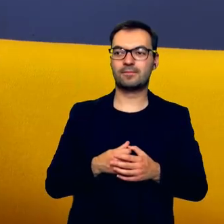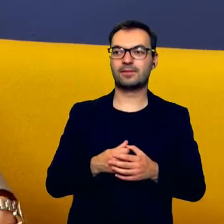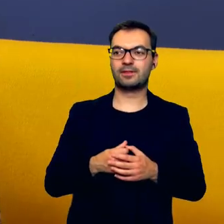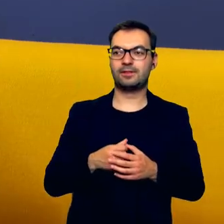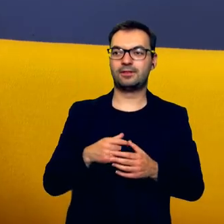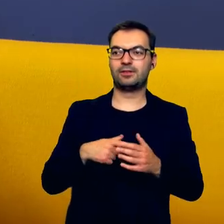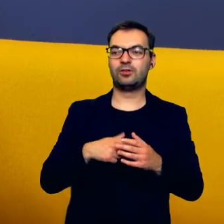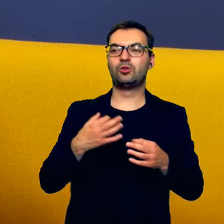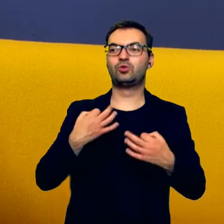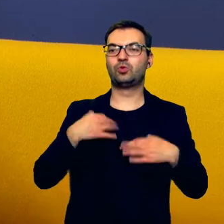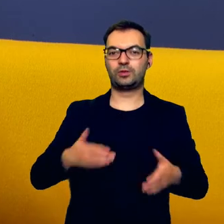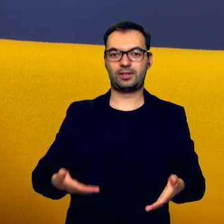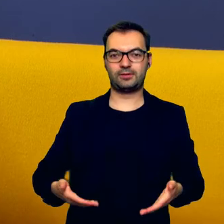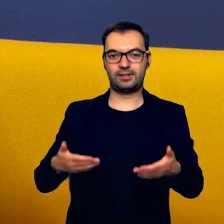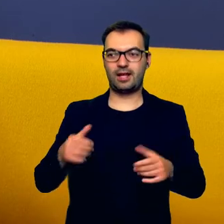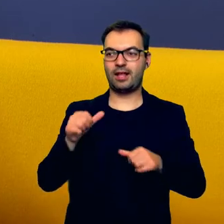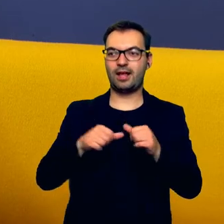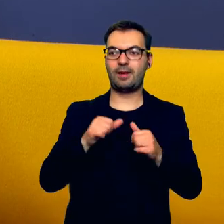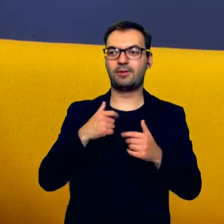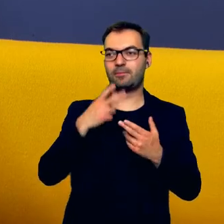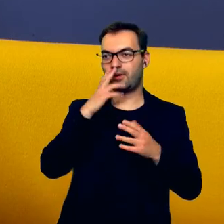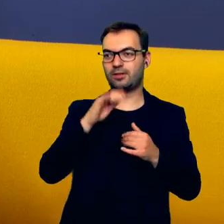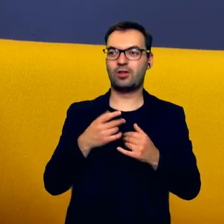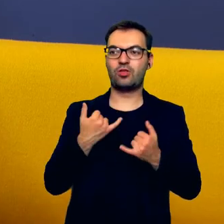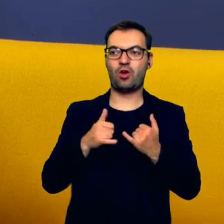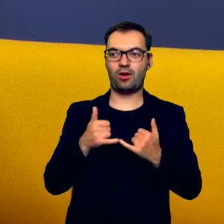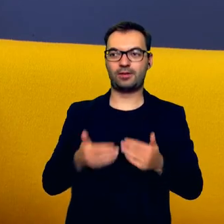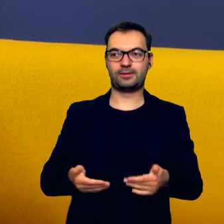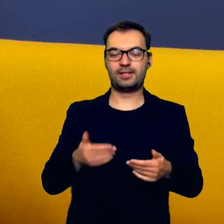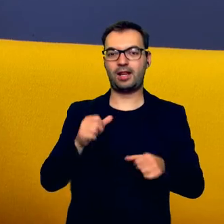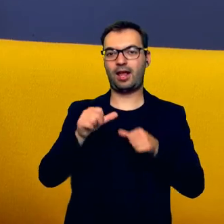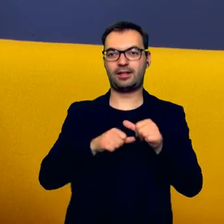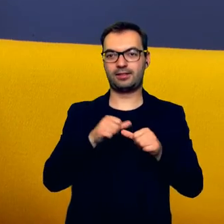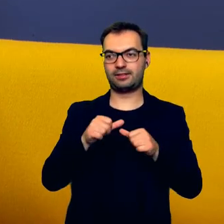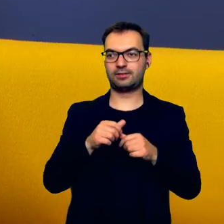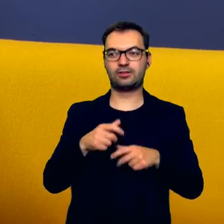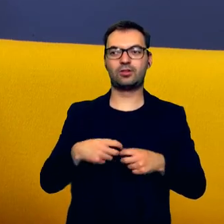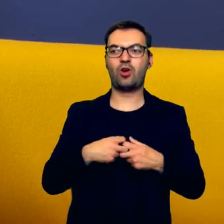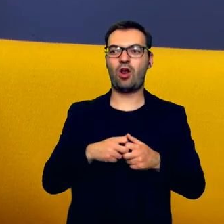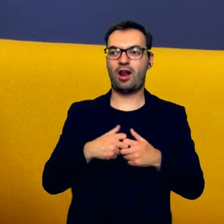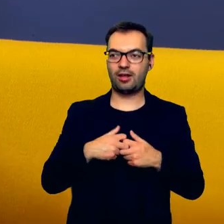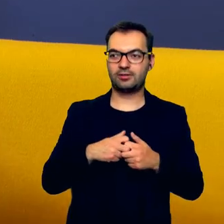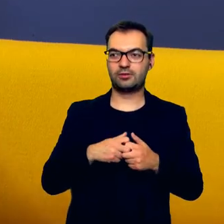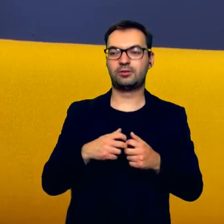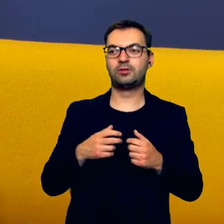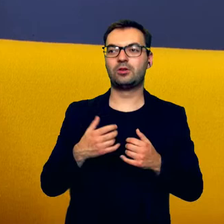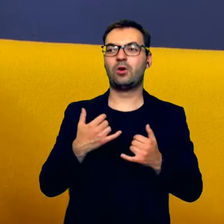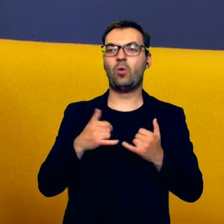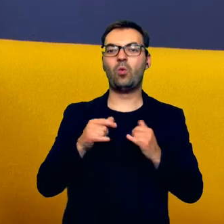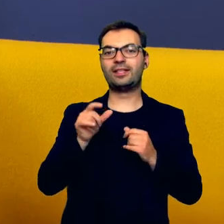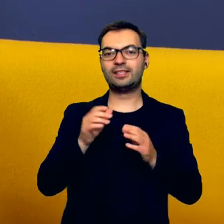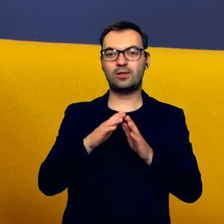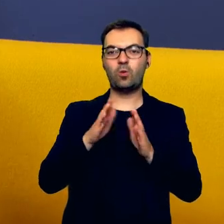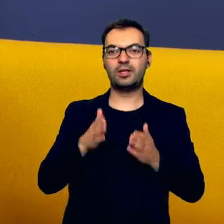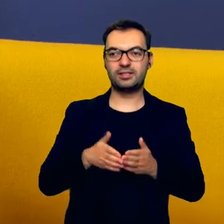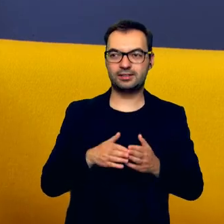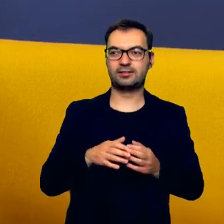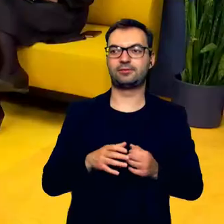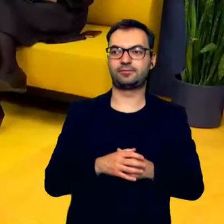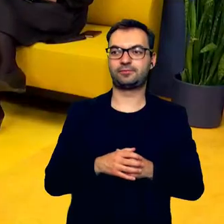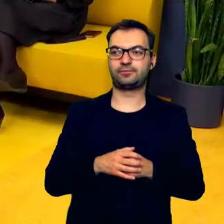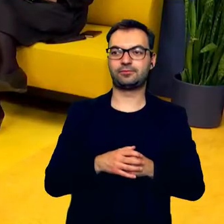uległa skróceniu suknia kobieca w latach, żeby osłoniła bardziej kolana. Nogi, w latach kolana, łydki bardziej niż kolana,